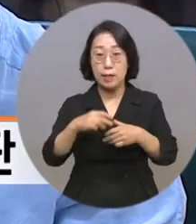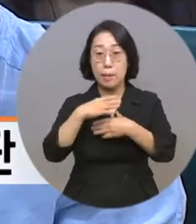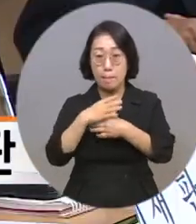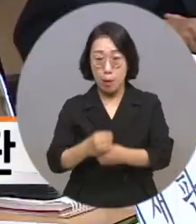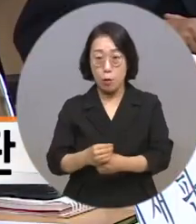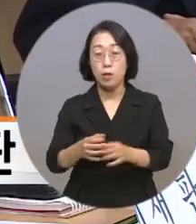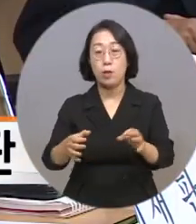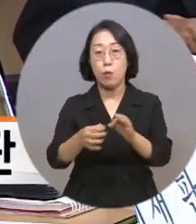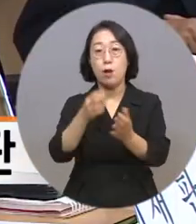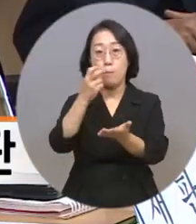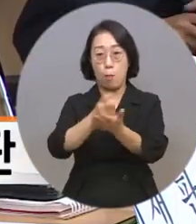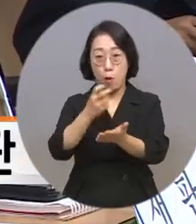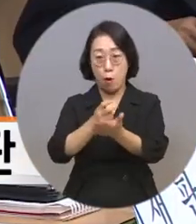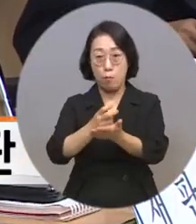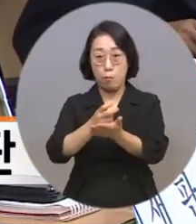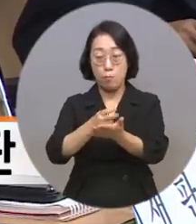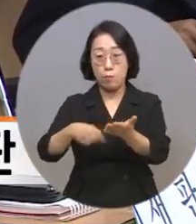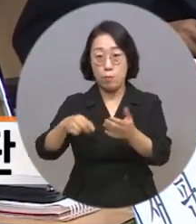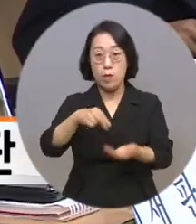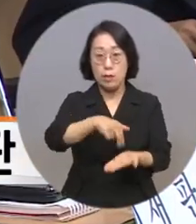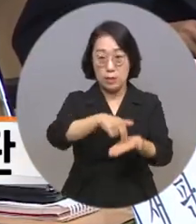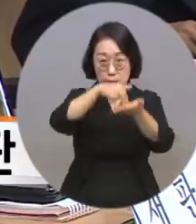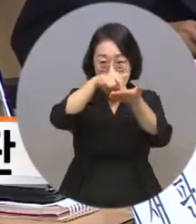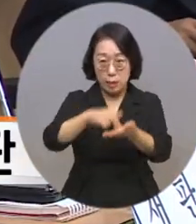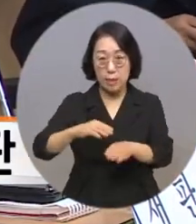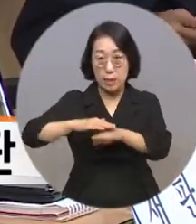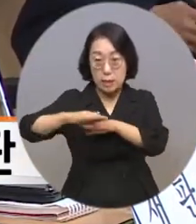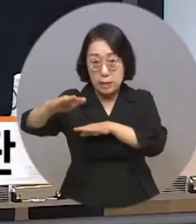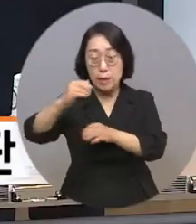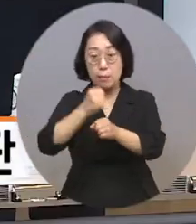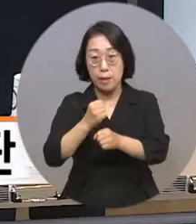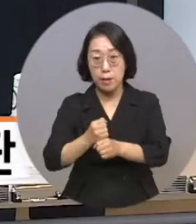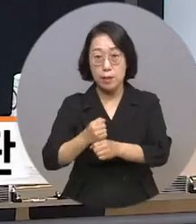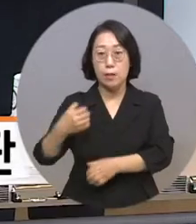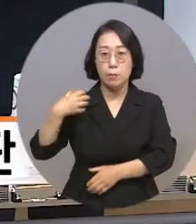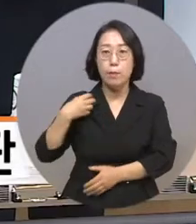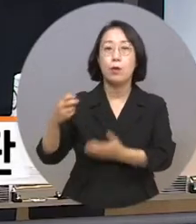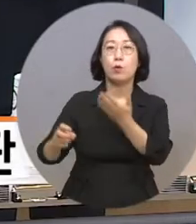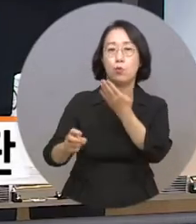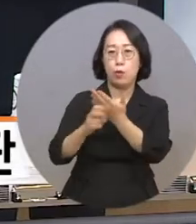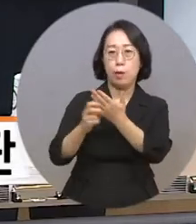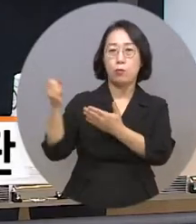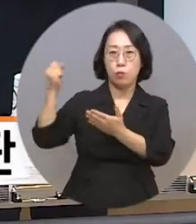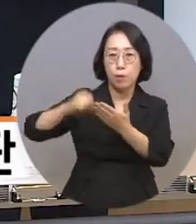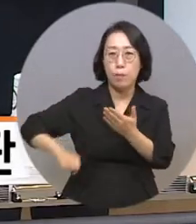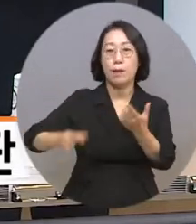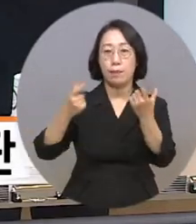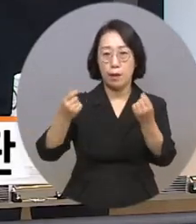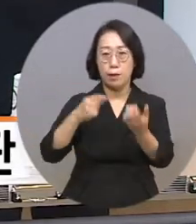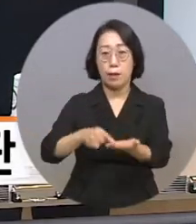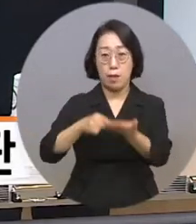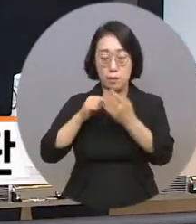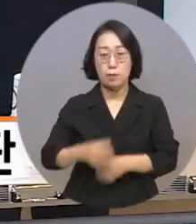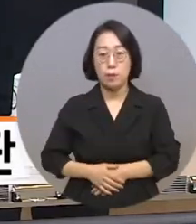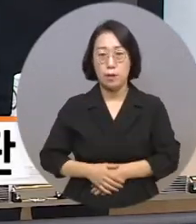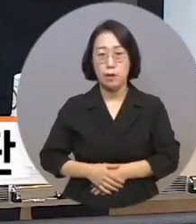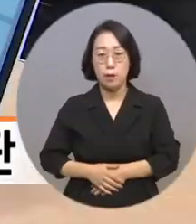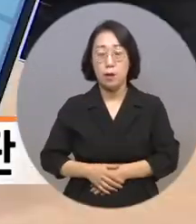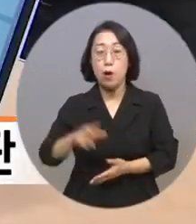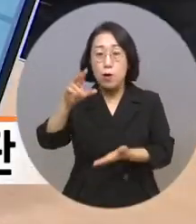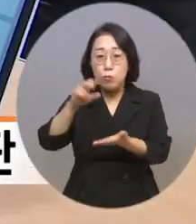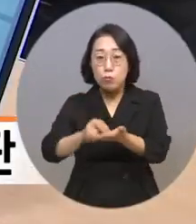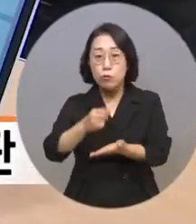보장에 관한 법률이 정한 승강기와 접근로 설치 의무를 위반한 것으로 나타났습니다. 핵심